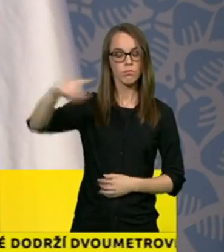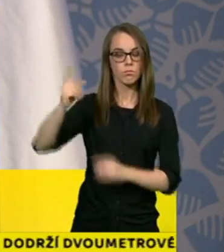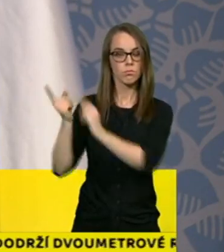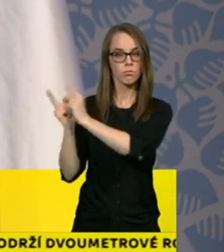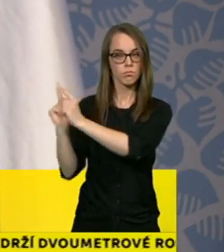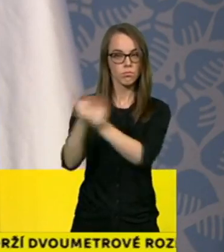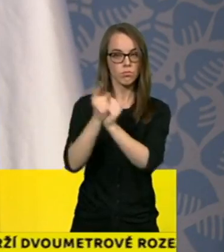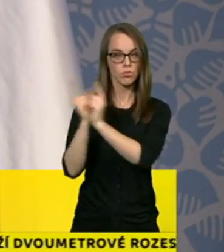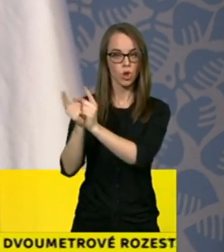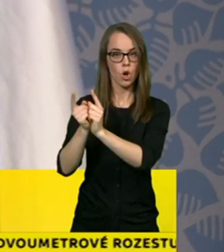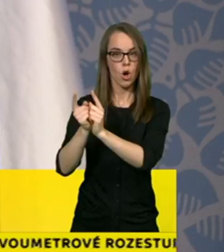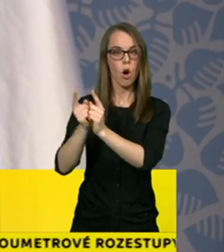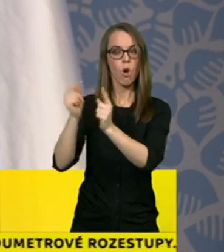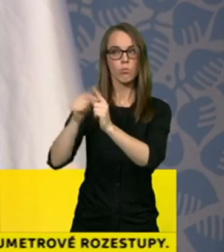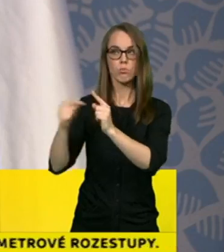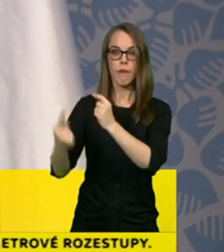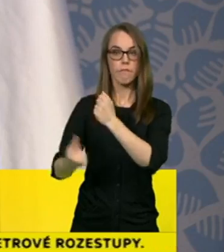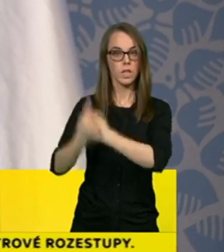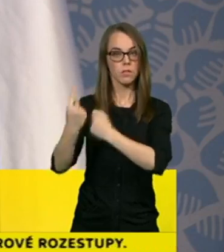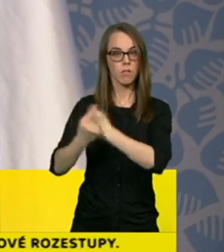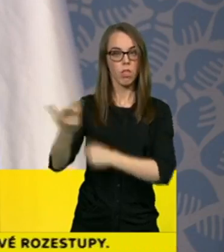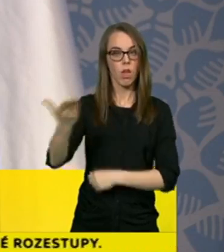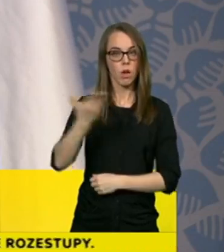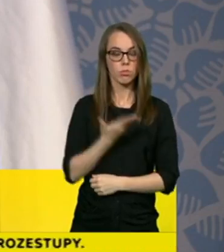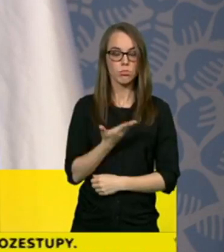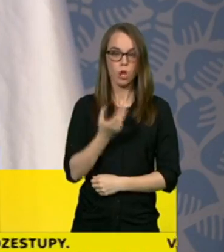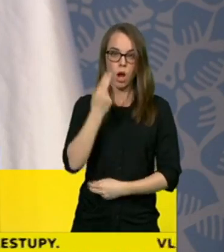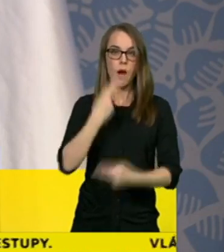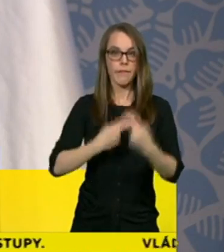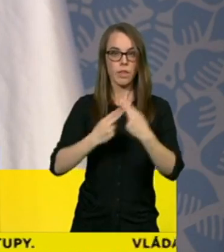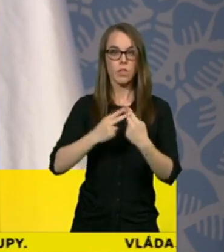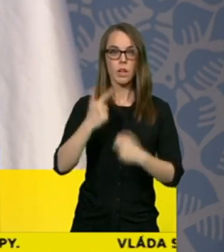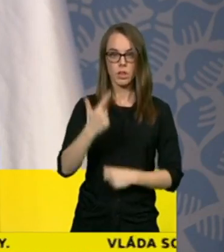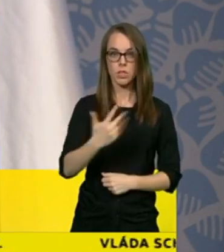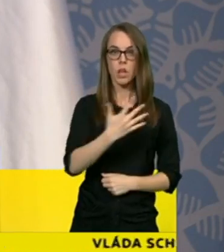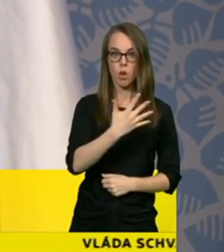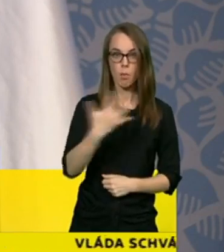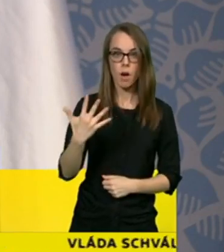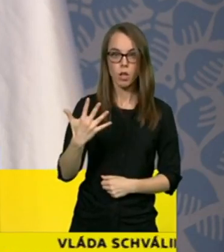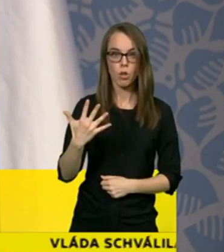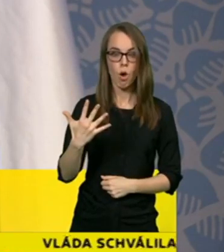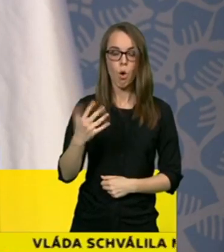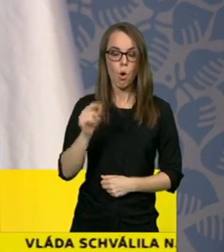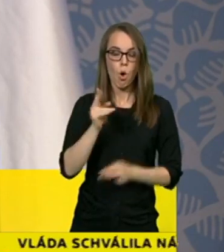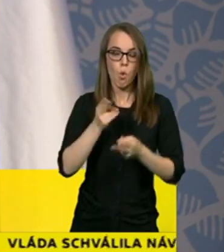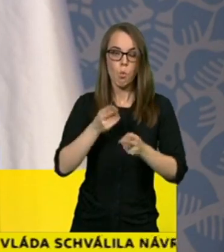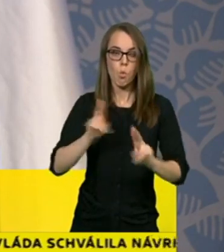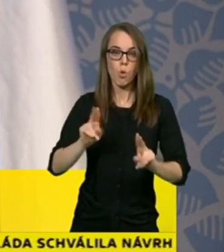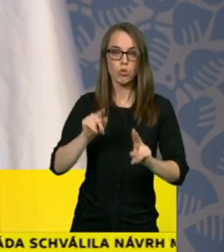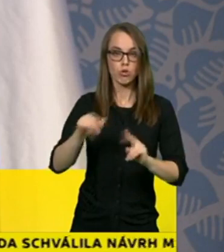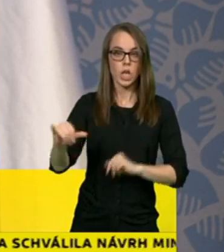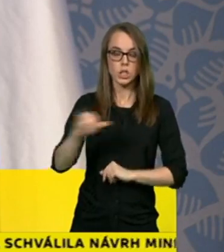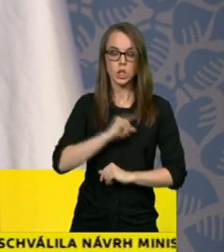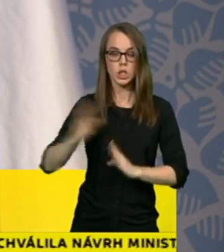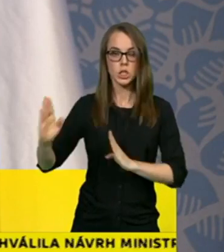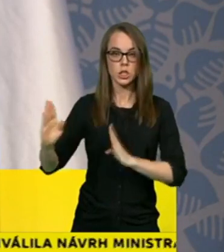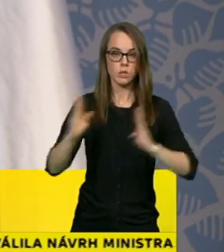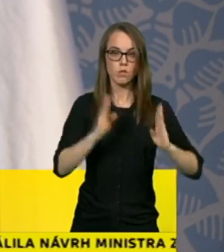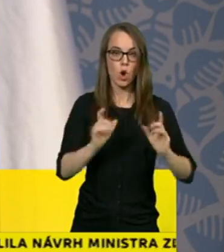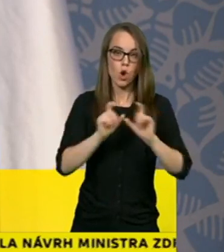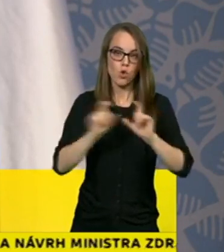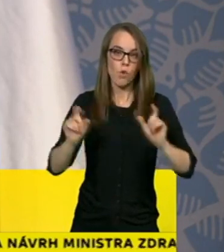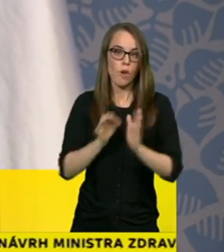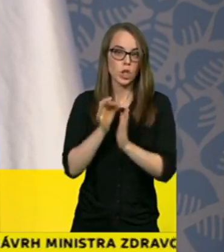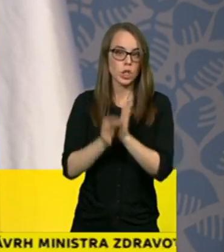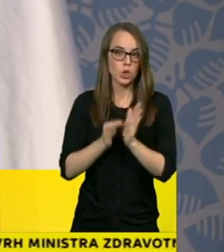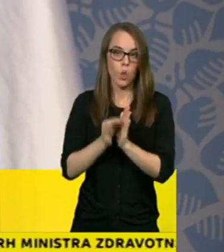shodli na 25. jako termínu, který by za těch podmínek, které jsem prezentoval, byl akceptovatelný. Takže